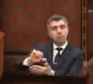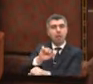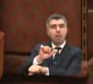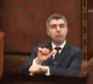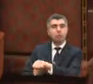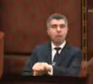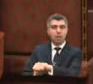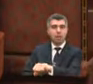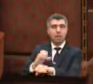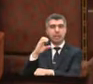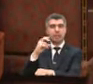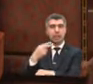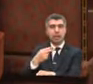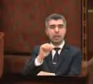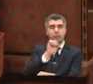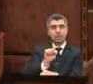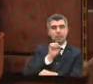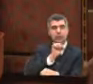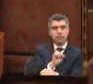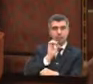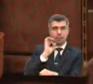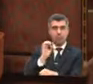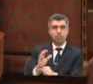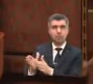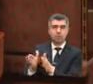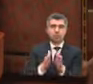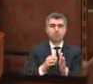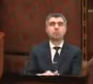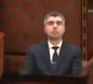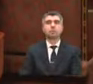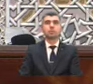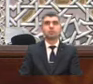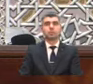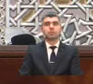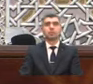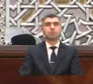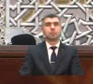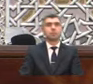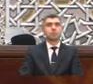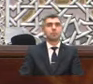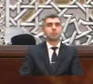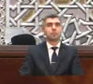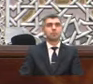يبداو يعملوا الامكانيات ديالهم. تفضل سيدي. شكرا سيد الوزير. تفضلوا سيد النائب المحترم.